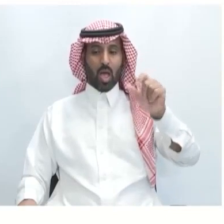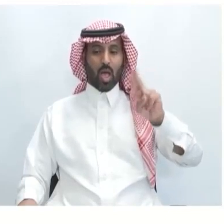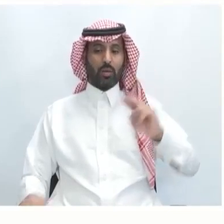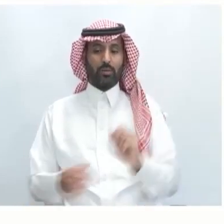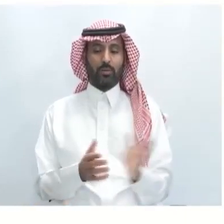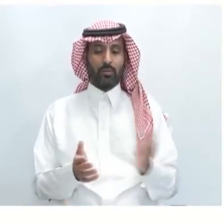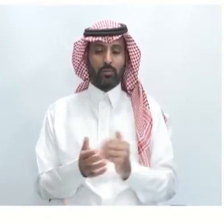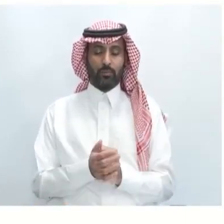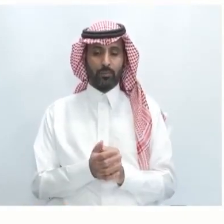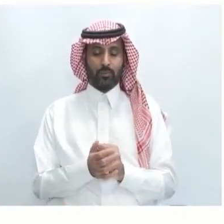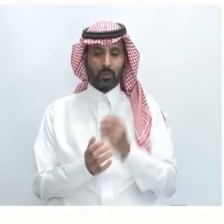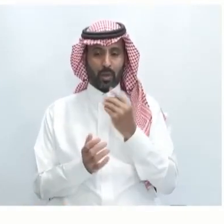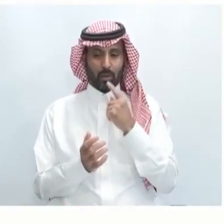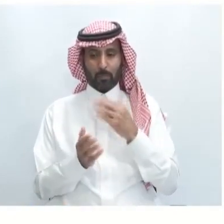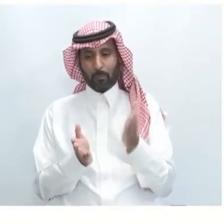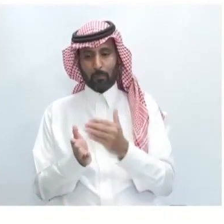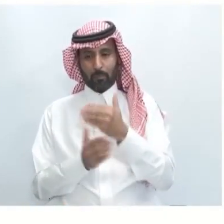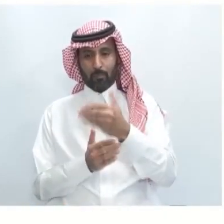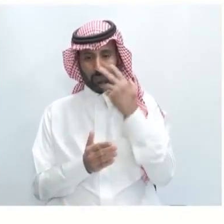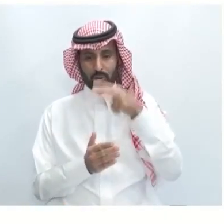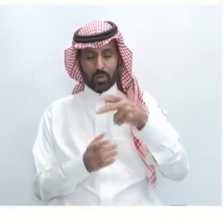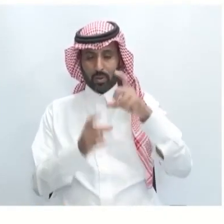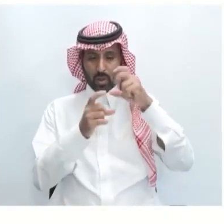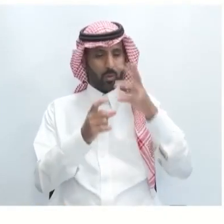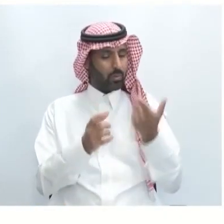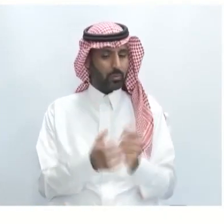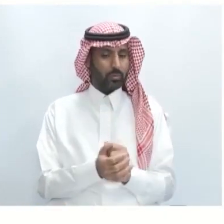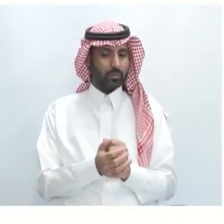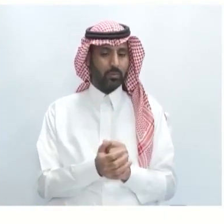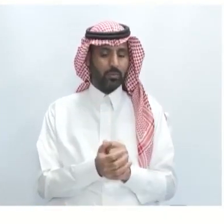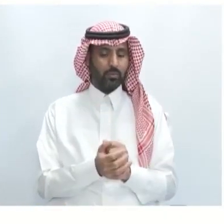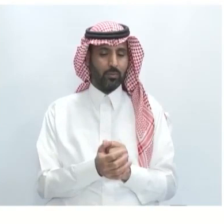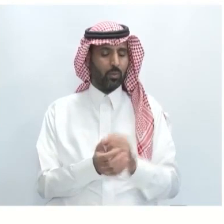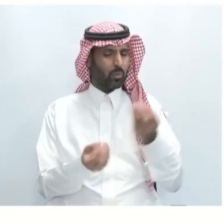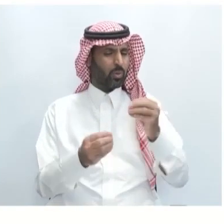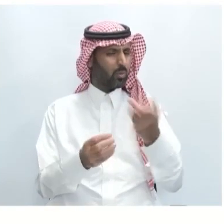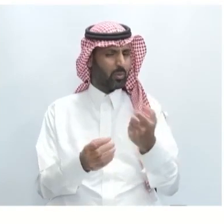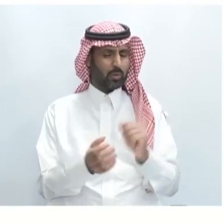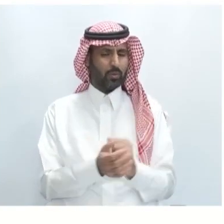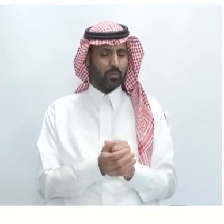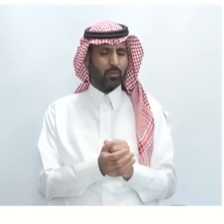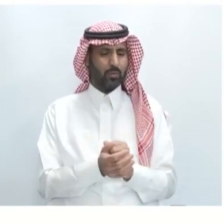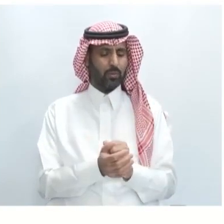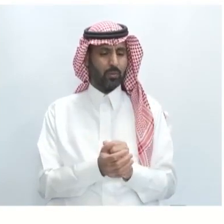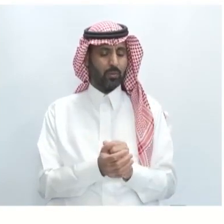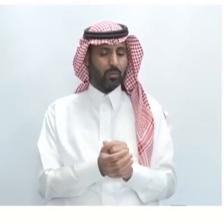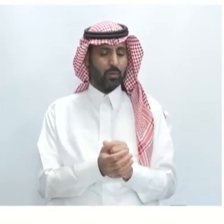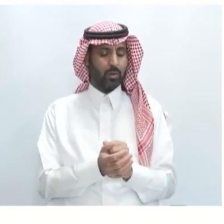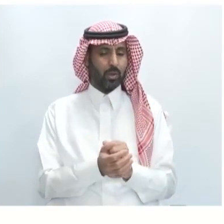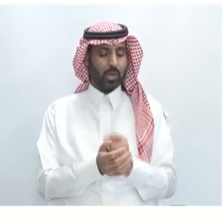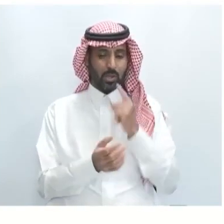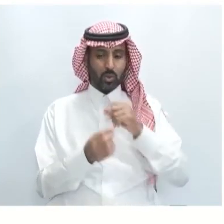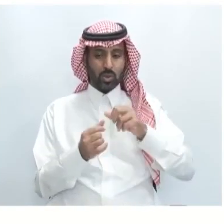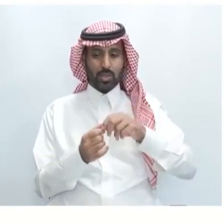والمعكرونه الان انظر للصوره الاخرى ماذا يوجد نعم